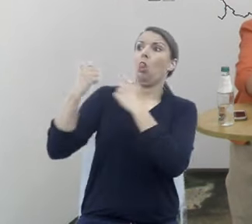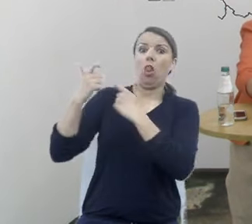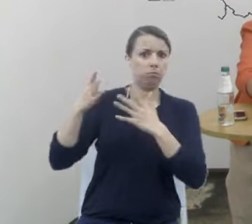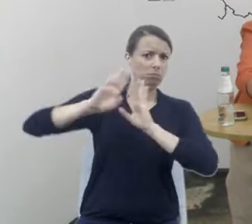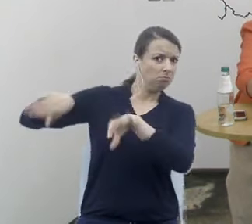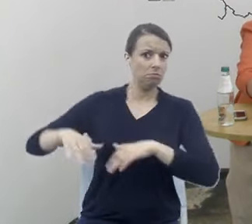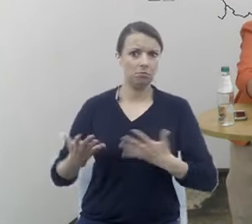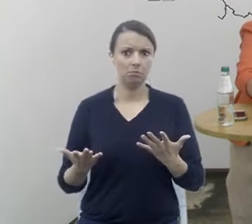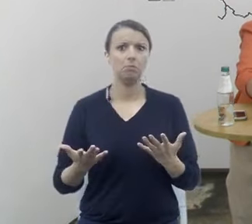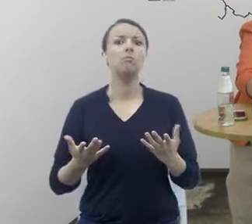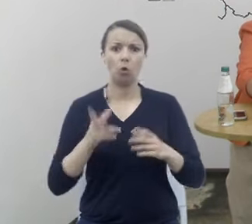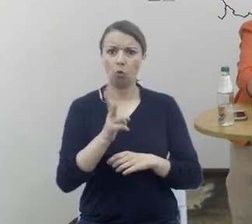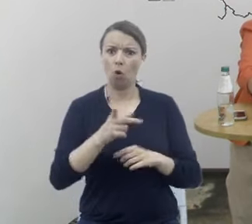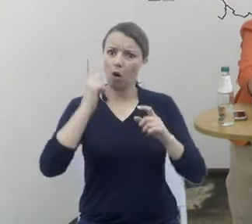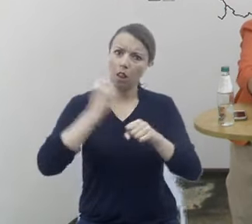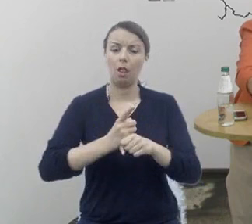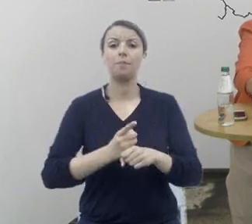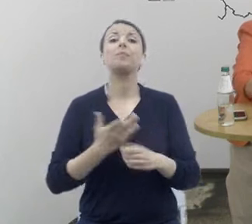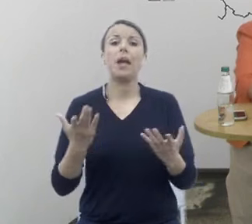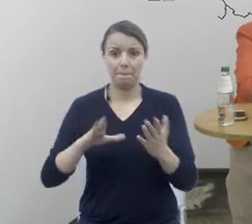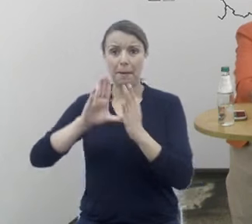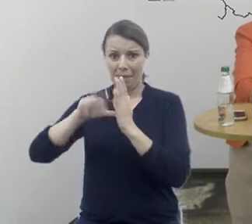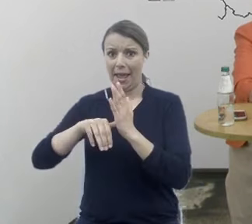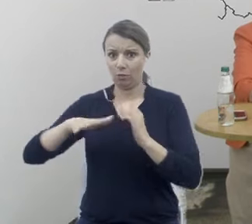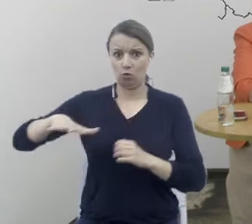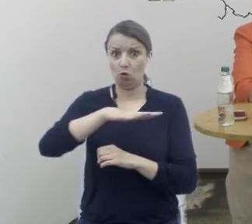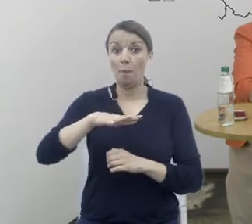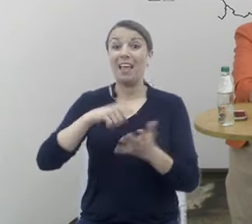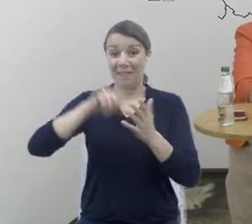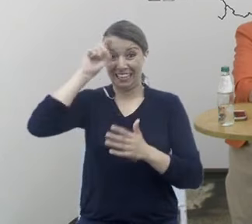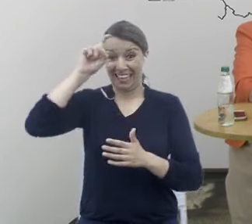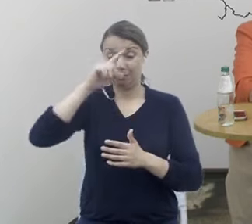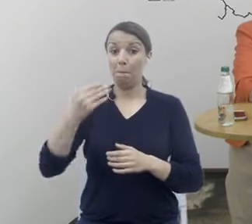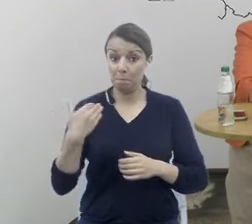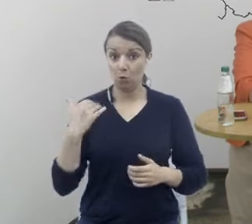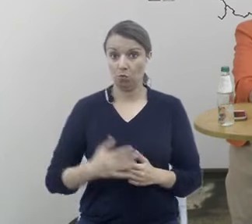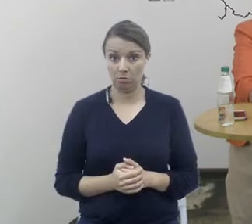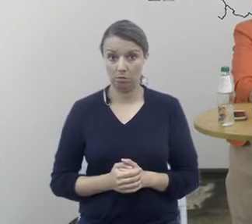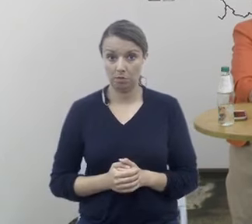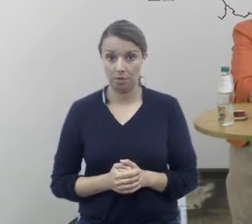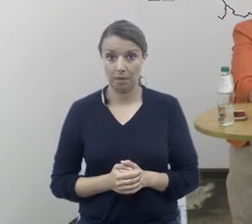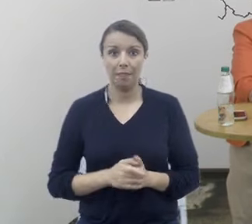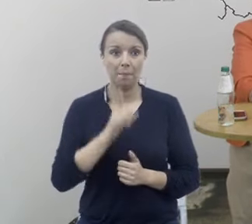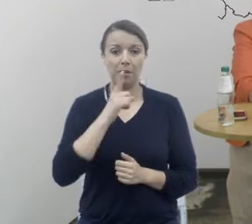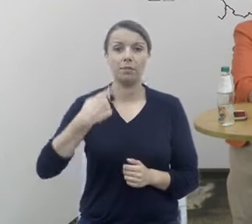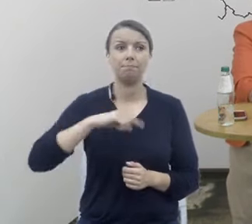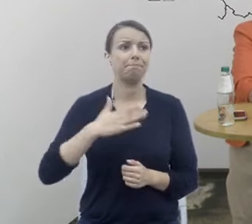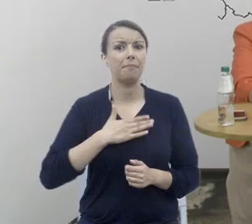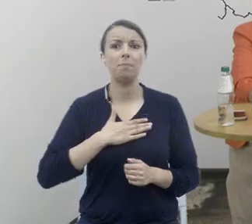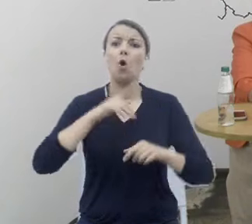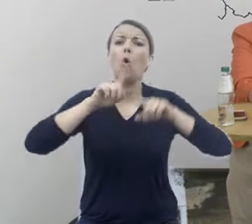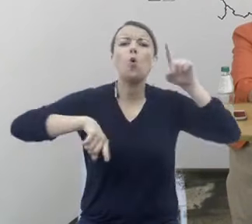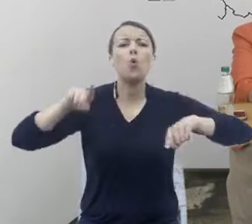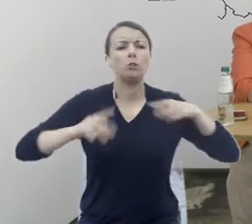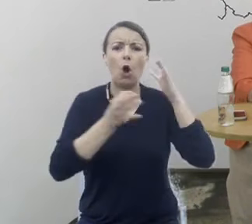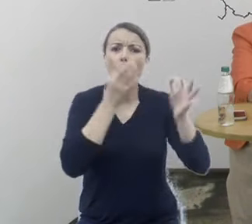Niemcy w miasteczku byli i mamy diametralnie różne jak gdyby